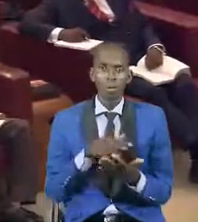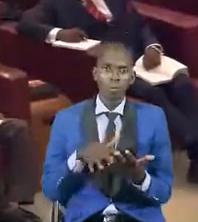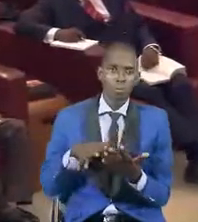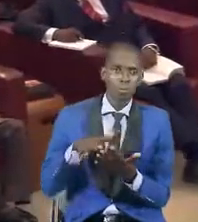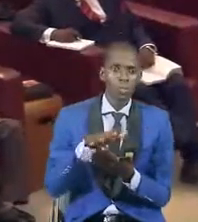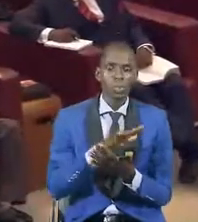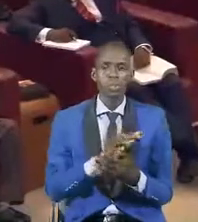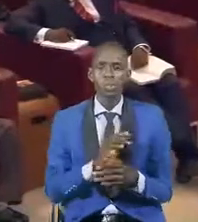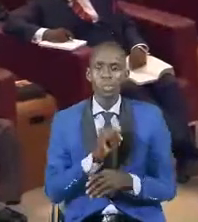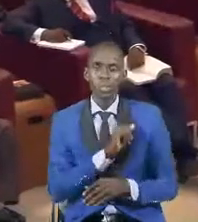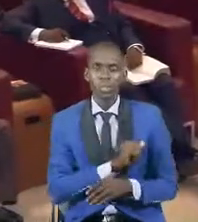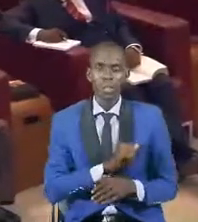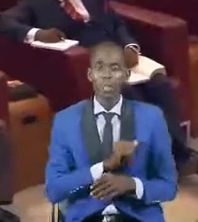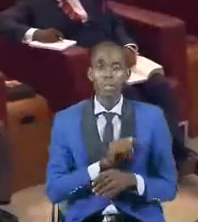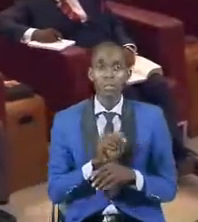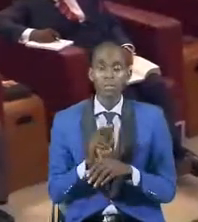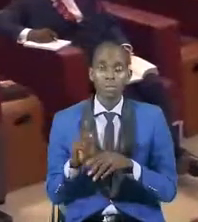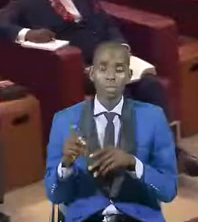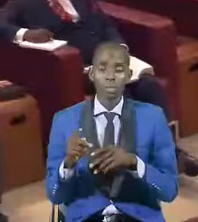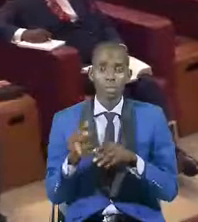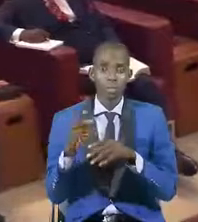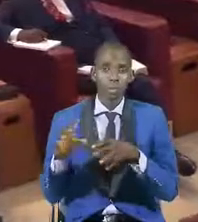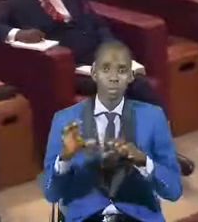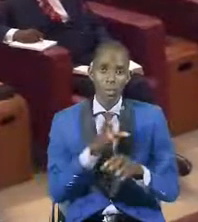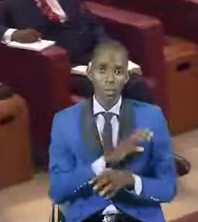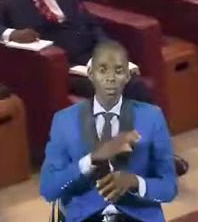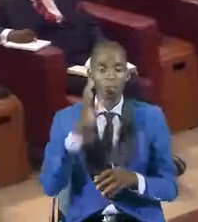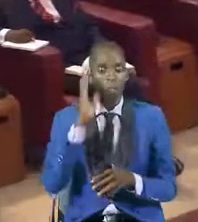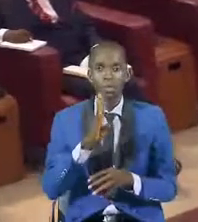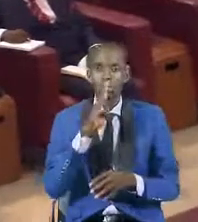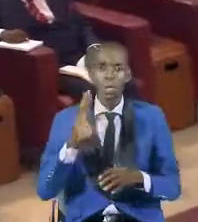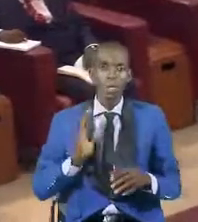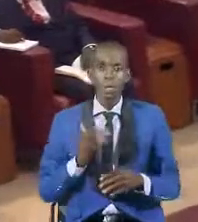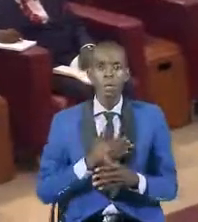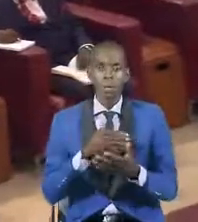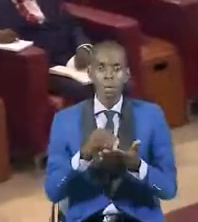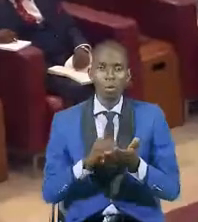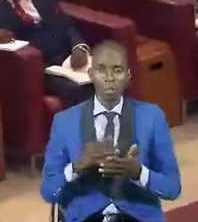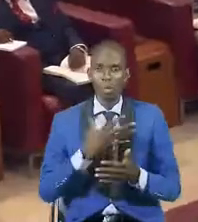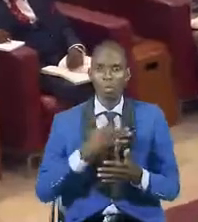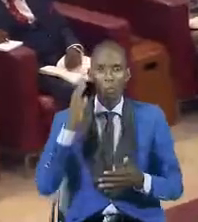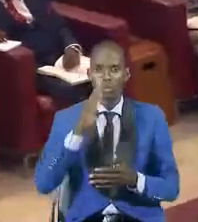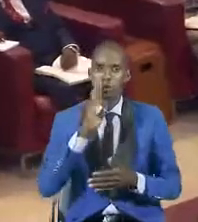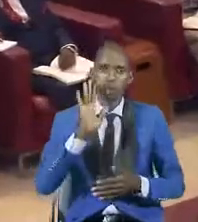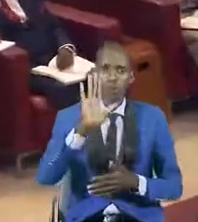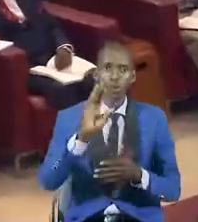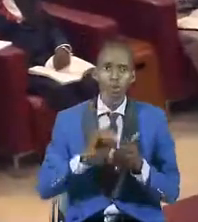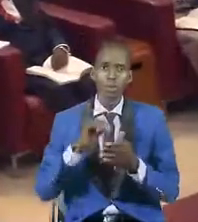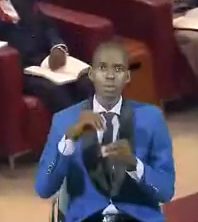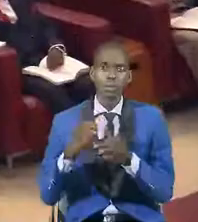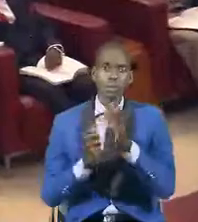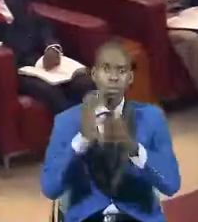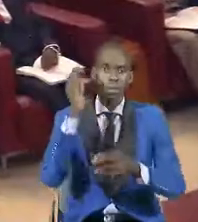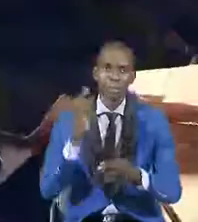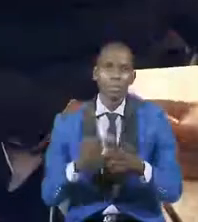tous ces attributs, toutes ces possibilités soient les nôtres au nom de Jésus-Christ, soient les vôtres au nom